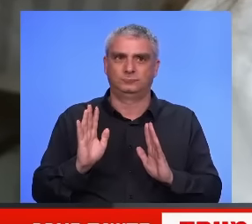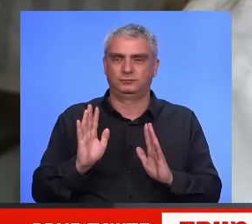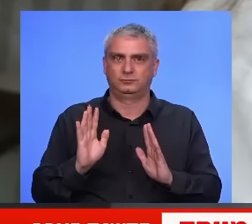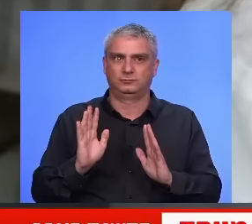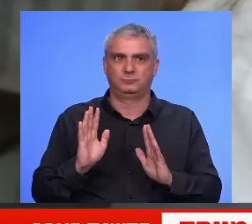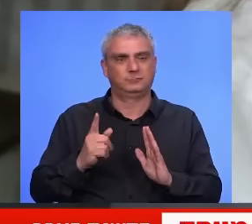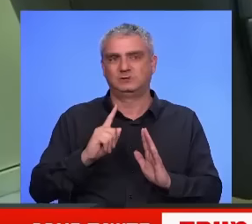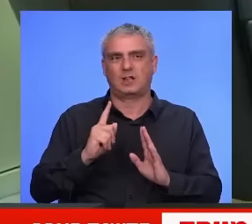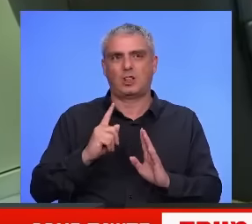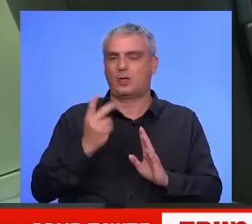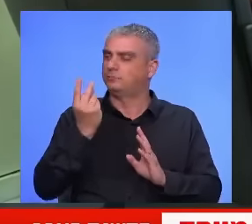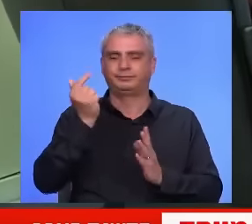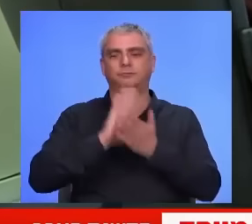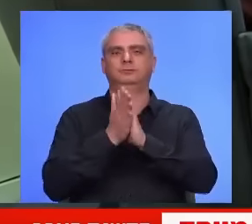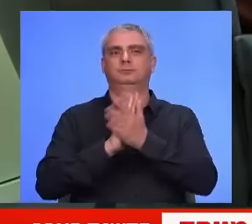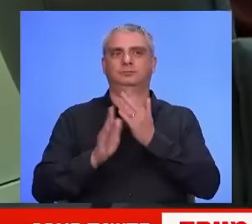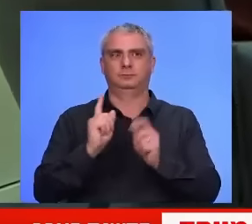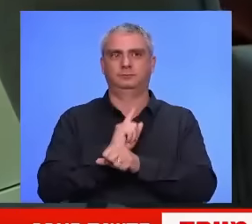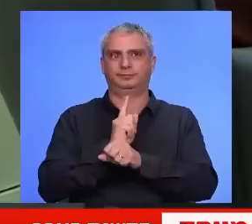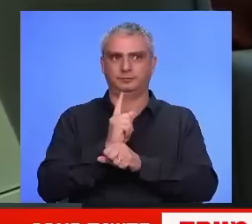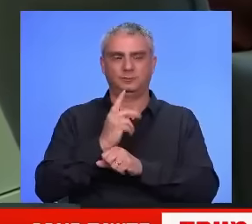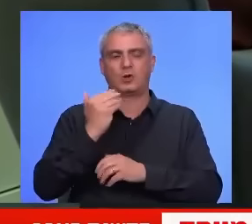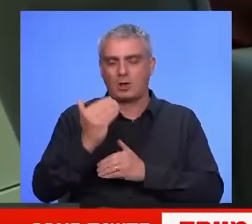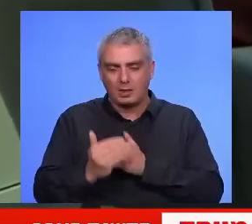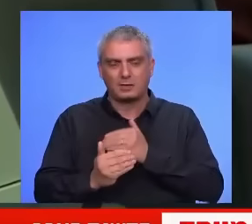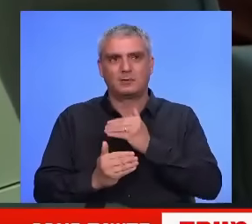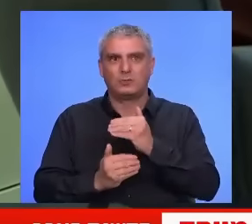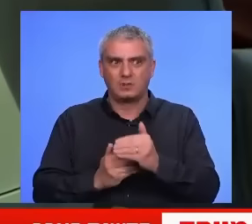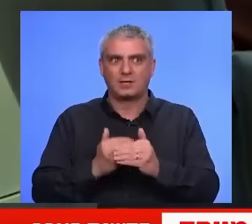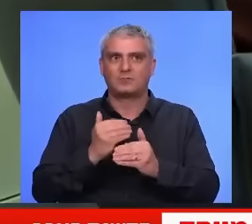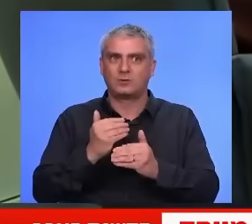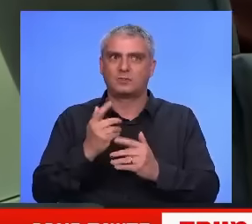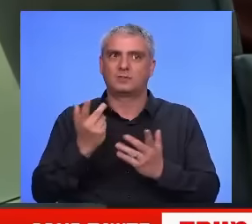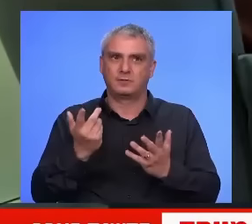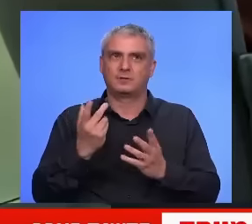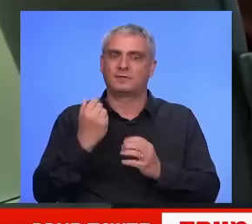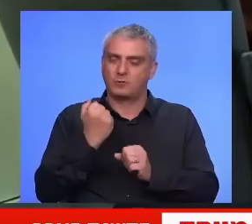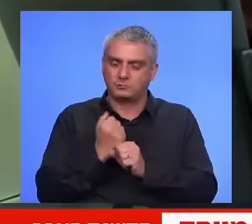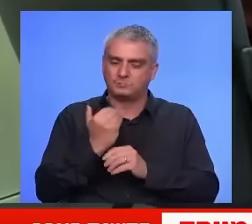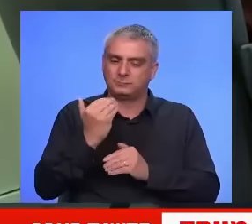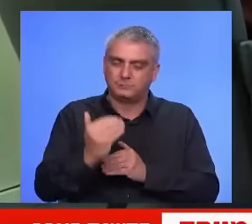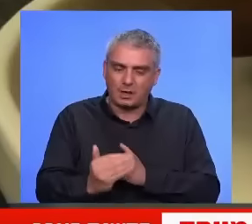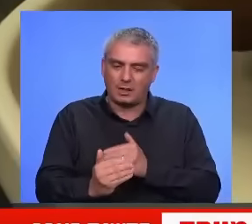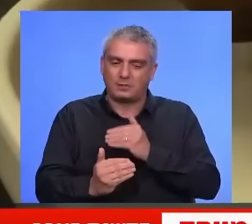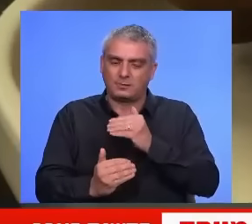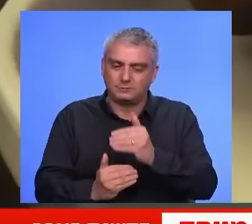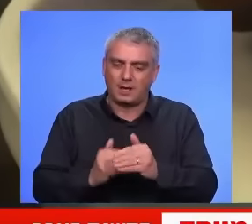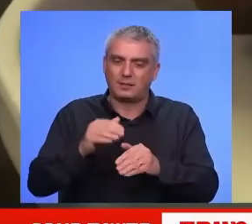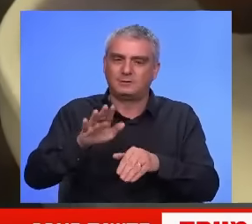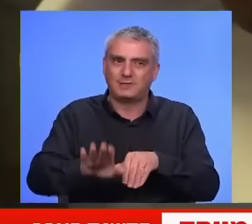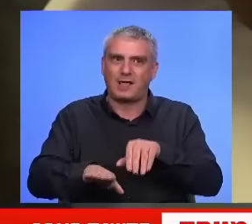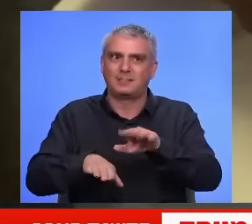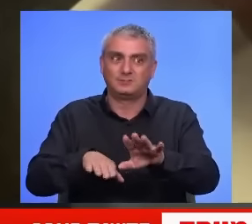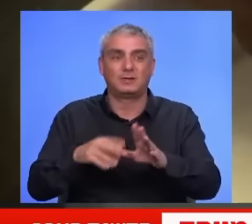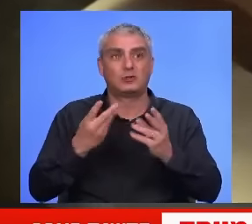שזה לא קסם. כל התקדמות היא התקדמות, והיא צעד בדרך. הרבה יותר